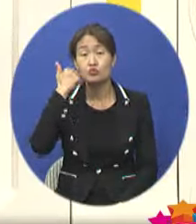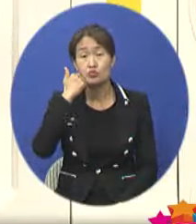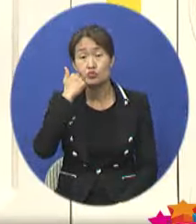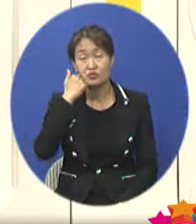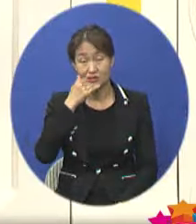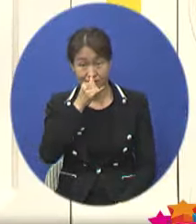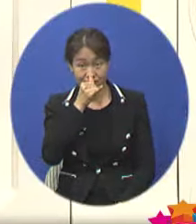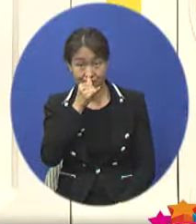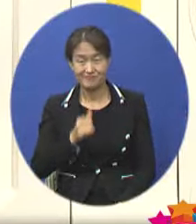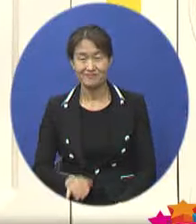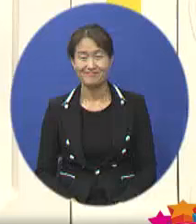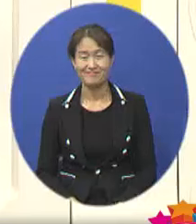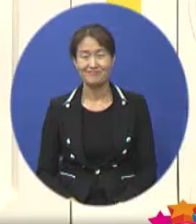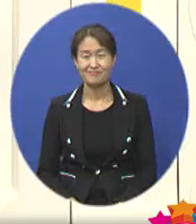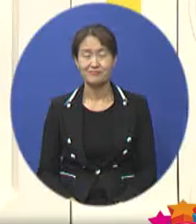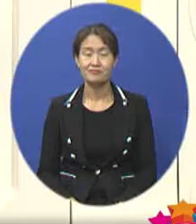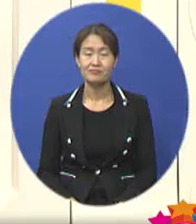계십니까? 계신가요?